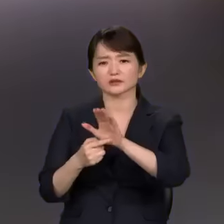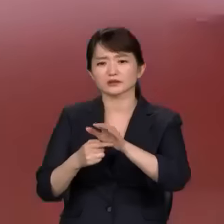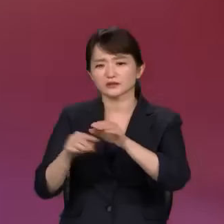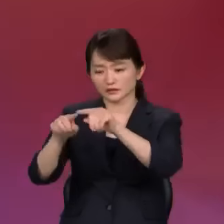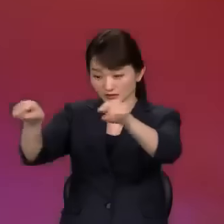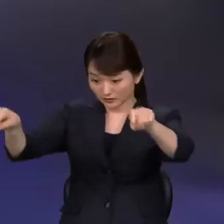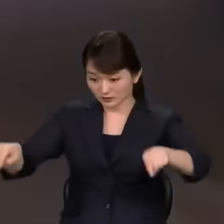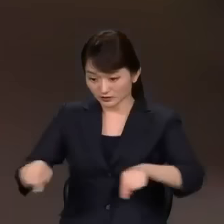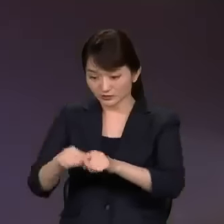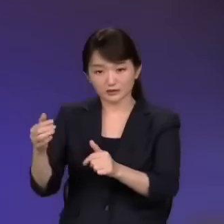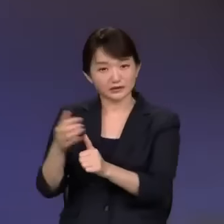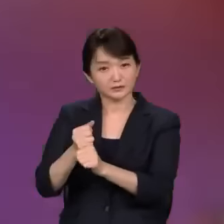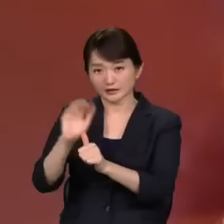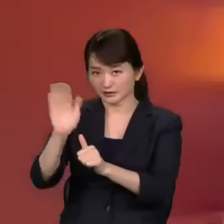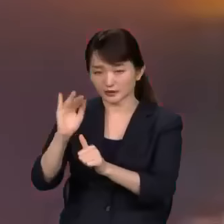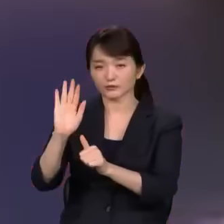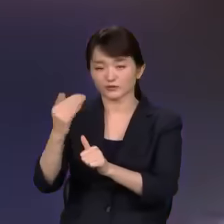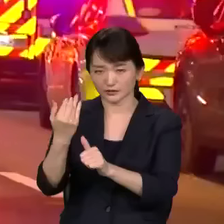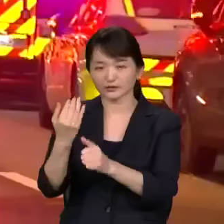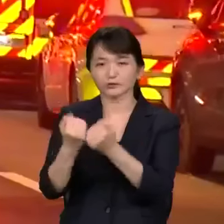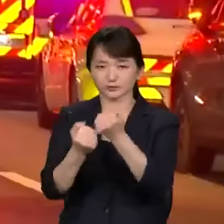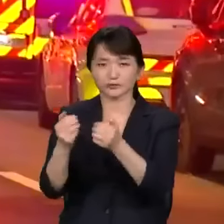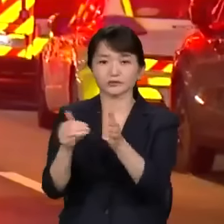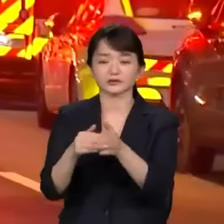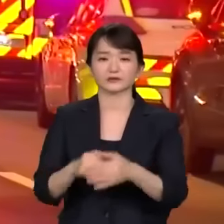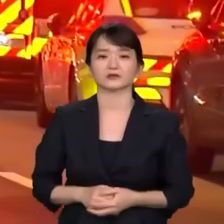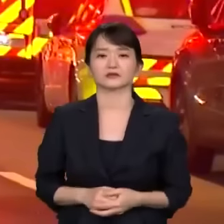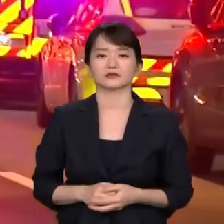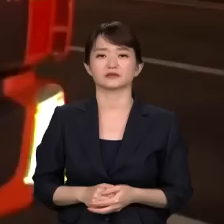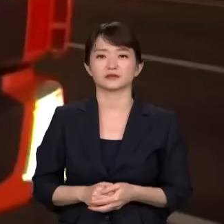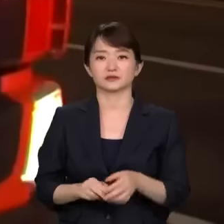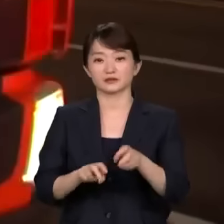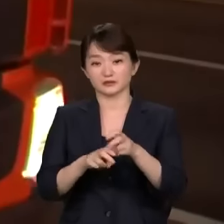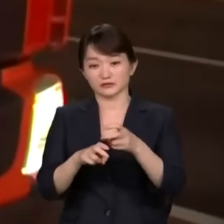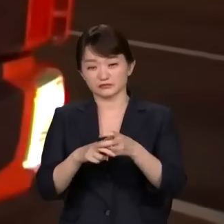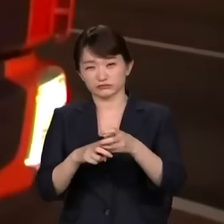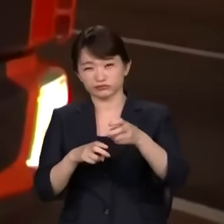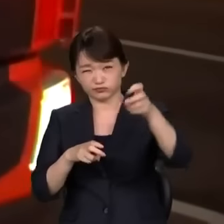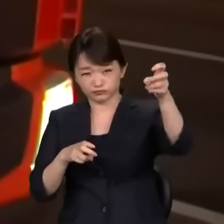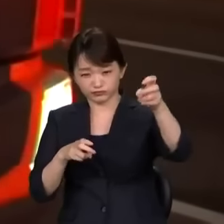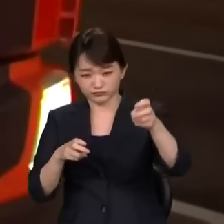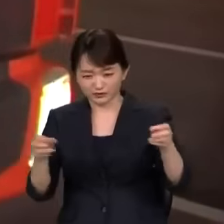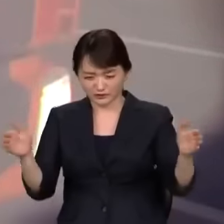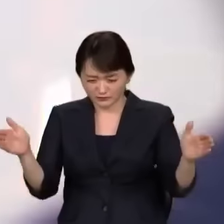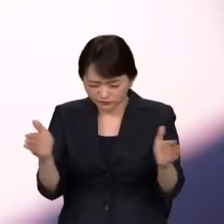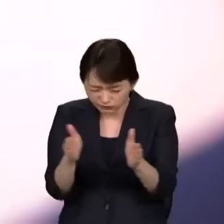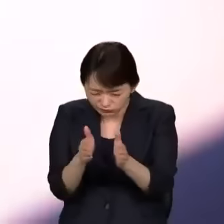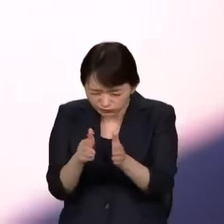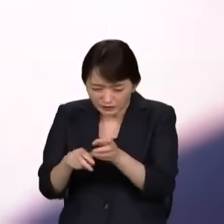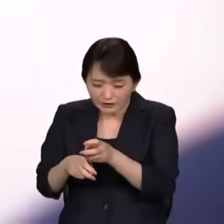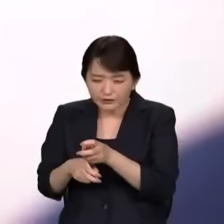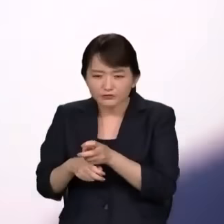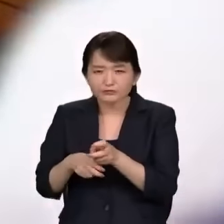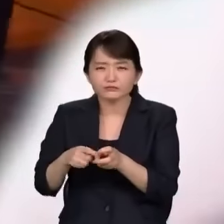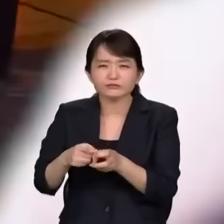있지 않아도 되는 장비라고 설명했습니다. 고가사다리차는 길이 좁고 주차된 차량이 많아 진입하지